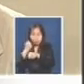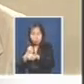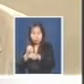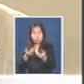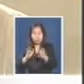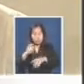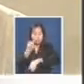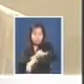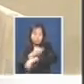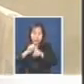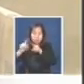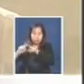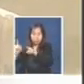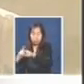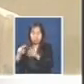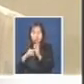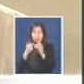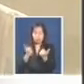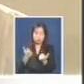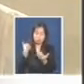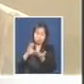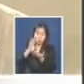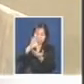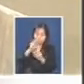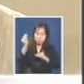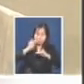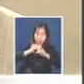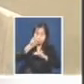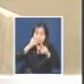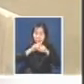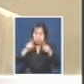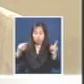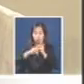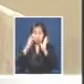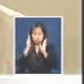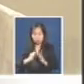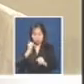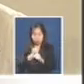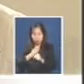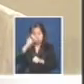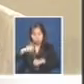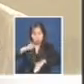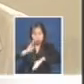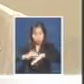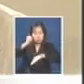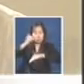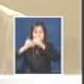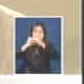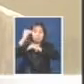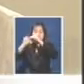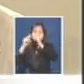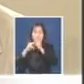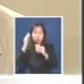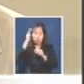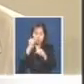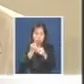องมีต้นทุนที่สูงขึ้นบ้างแต่ว่าฝีมือแรงงานก็ควรจะดีขึ้นเพื่อที่จะทำให้คุณภาพการผลิตนั้นก